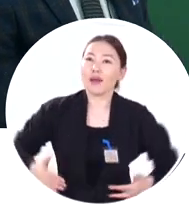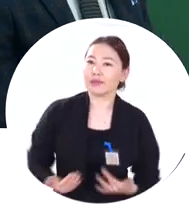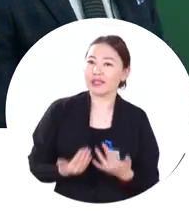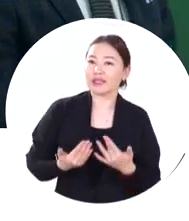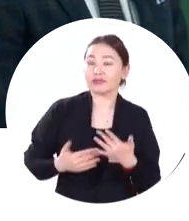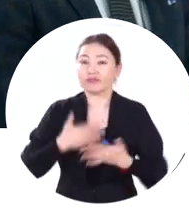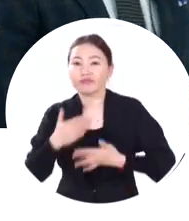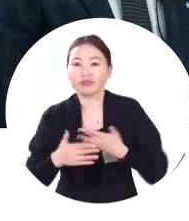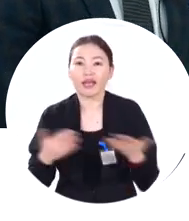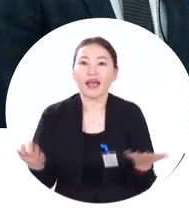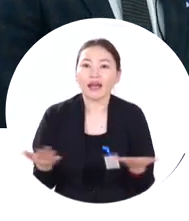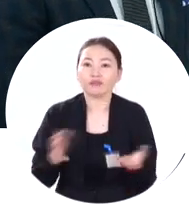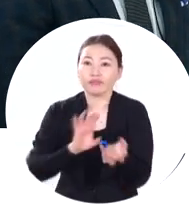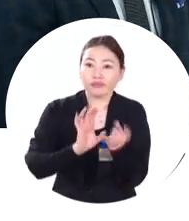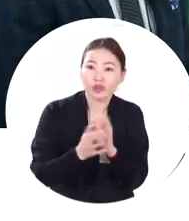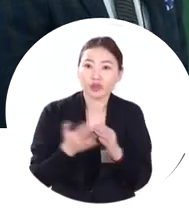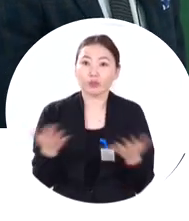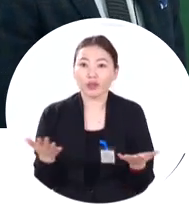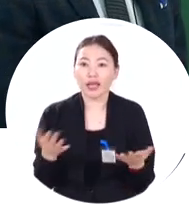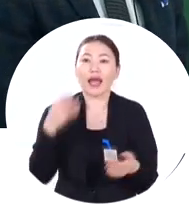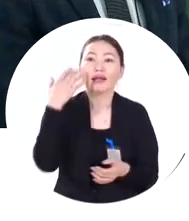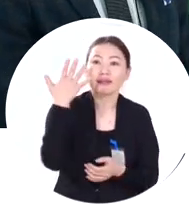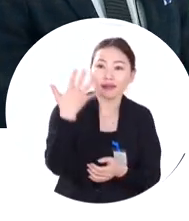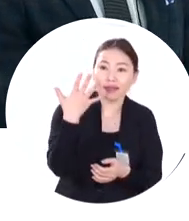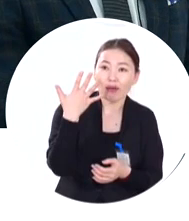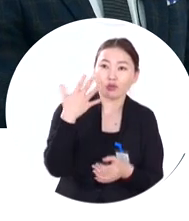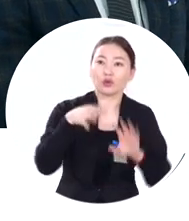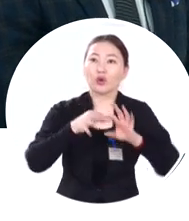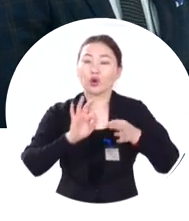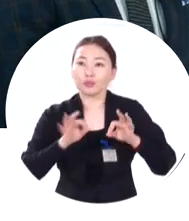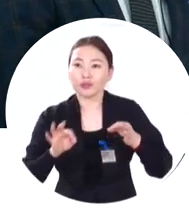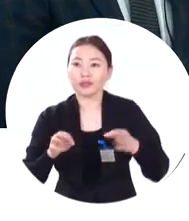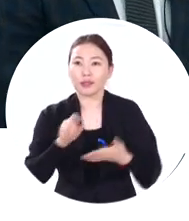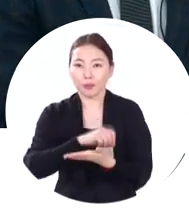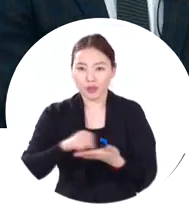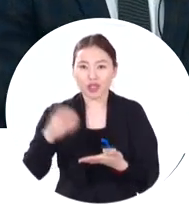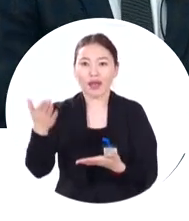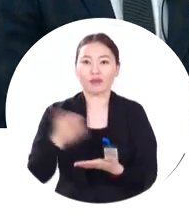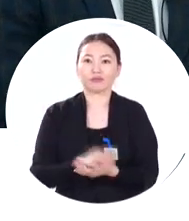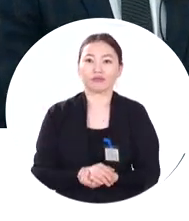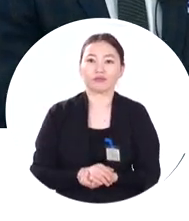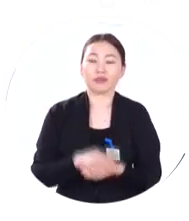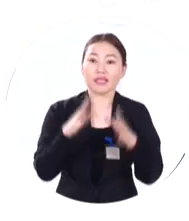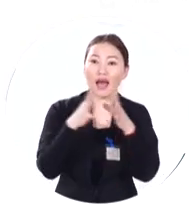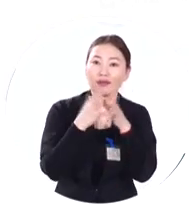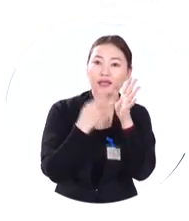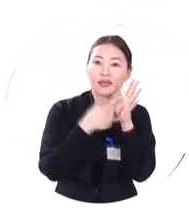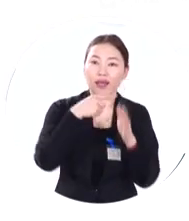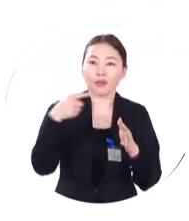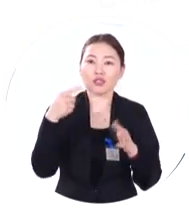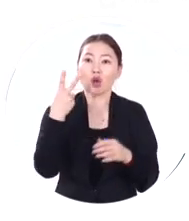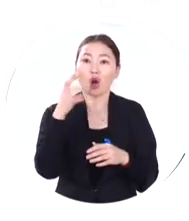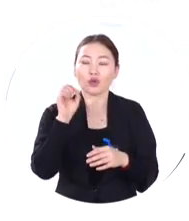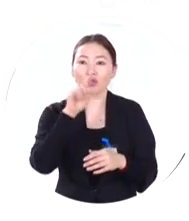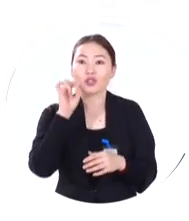мөн төөнчлэн 18-аас 20 дугаар зууны үеийн Монгол бүлэг сэдвийн хүрээнд үгийн сүлжээ зохиоцгоогоорой. За өнөөдрийн хичээл